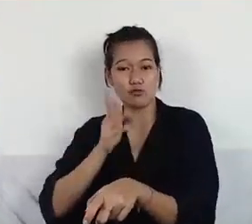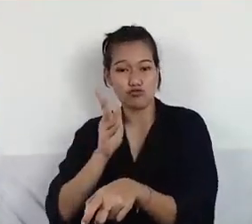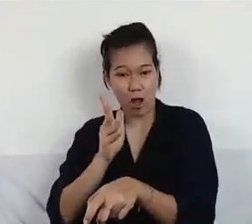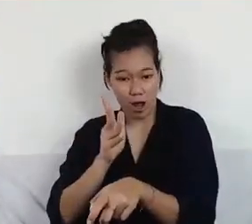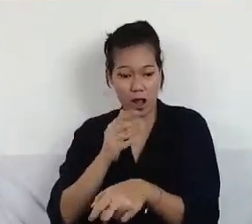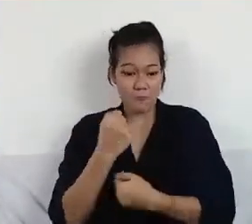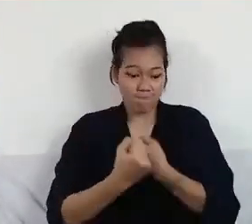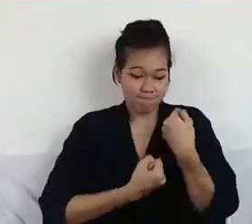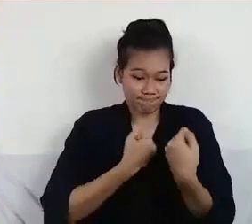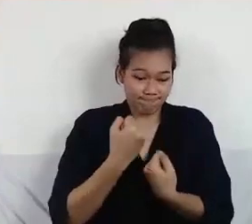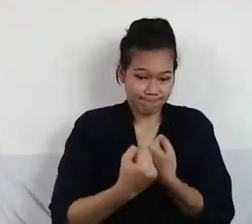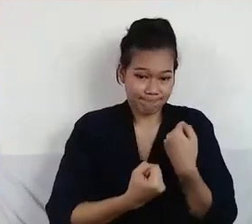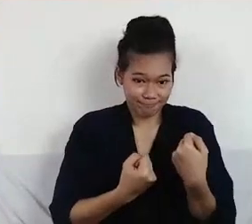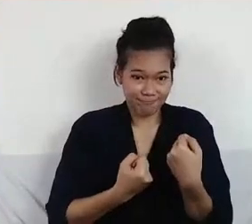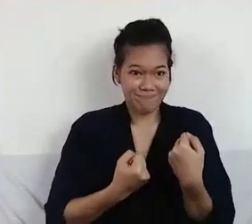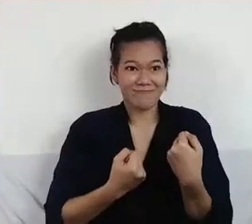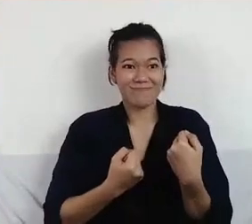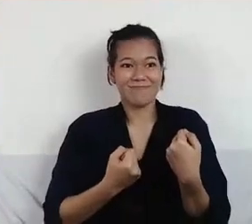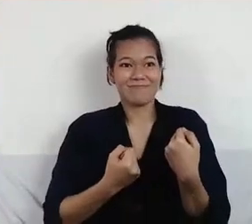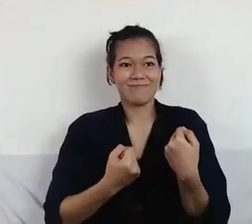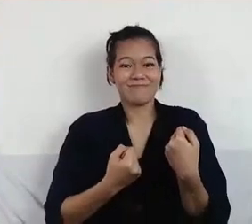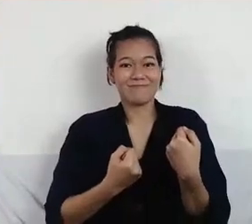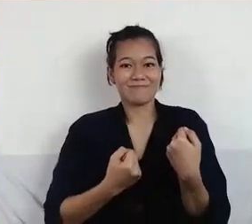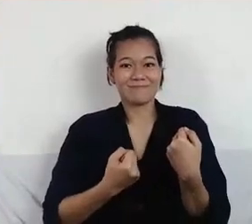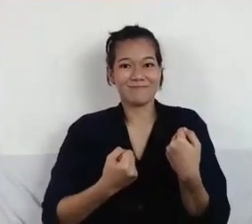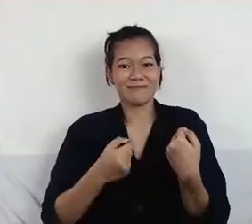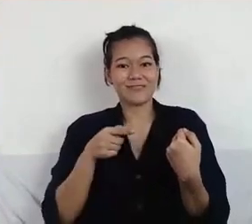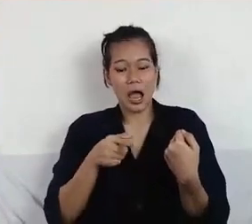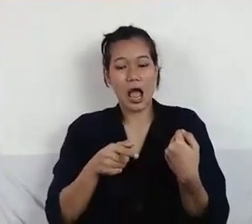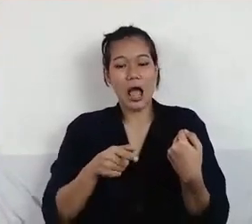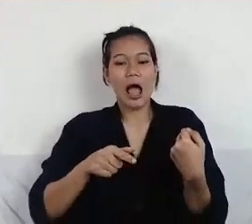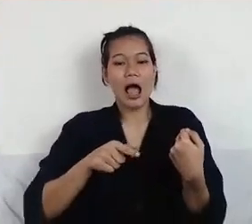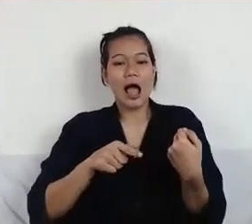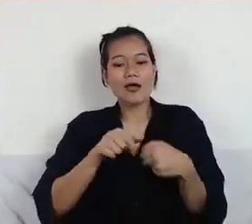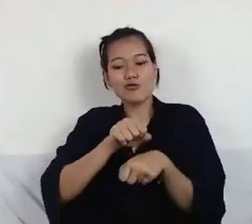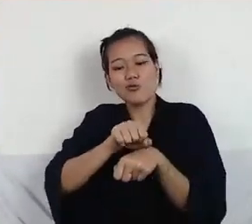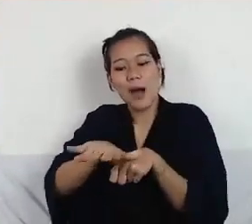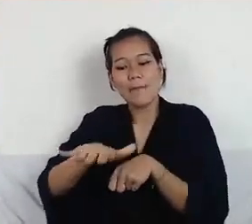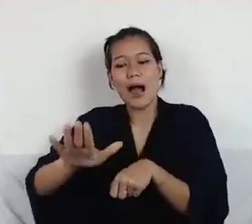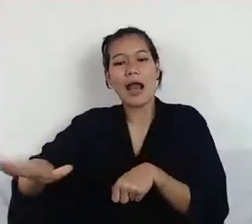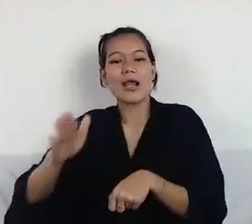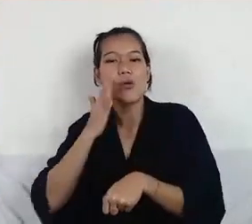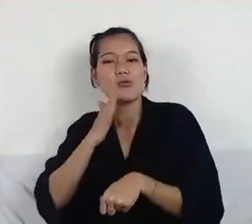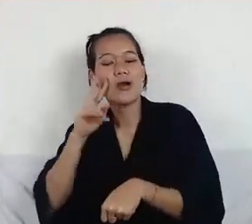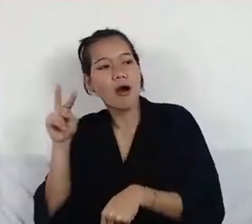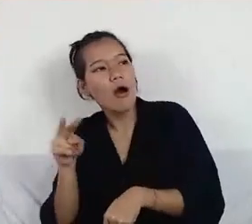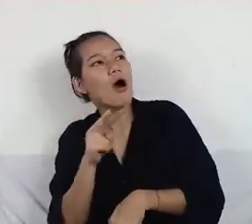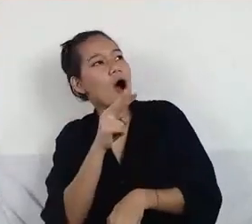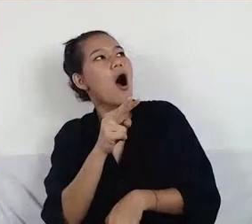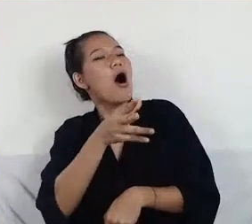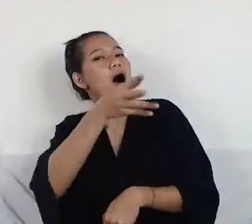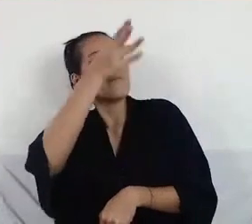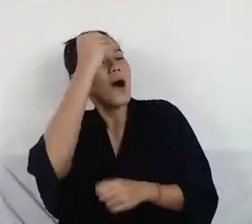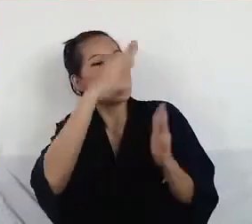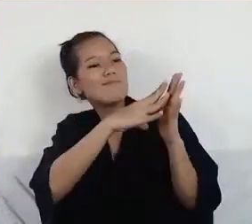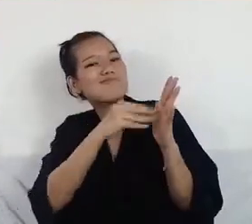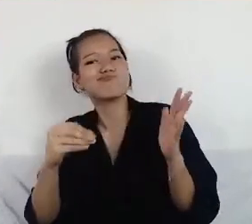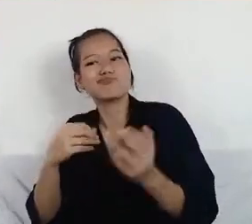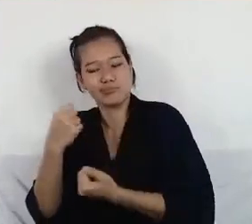itu dilakukan, maka ini akan teaching mind bagi orang-orang generasi berikutnya.